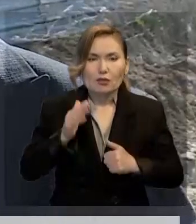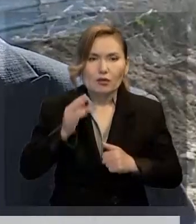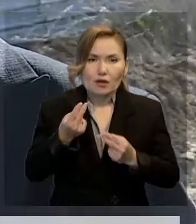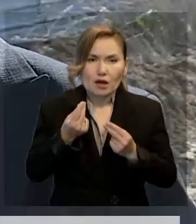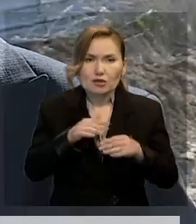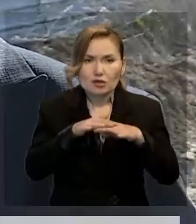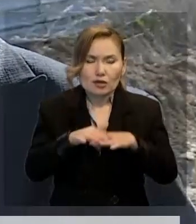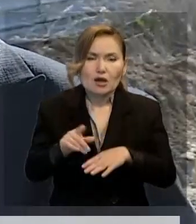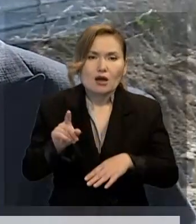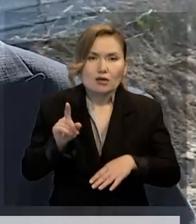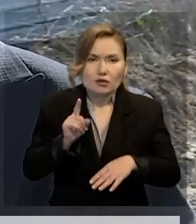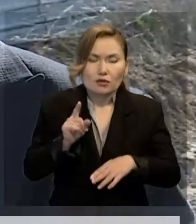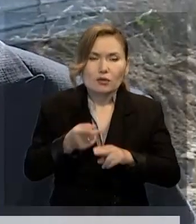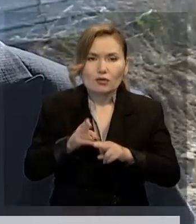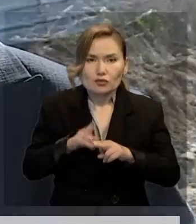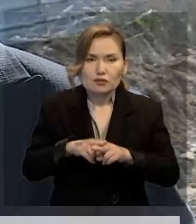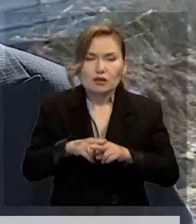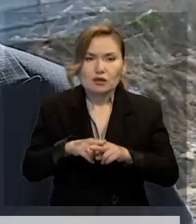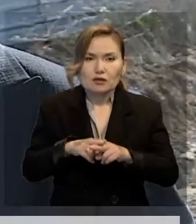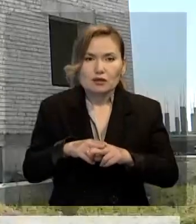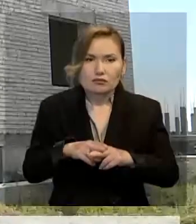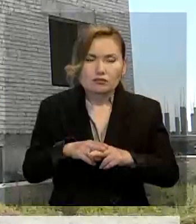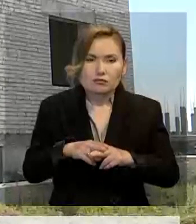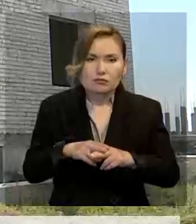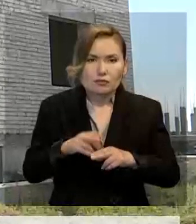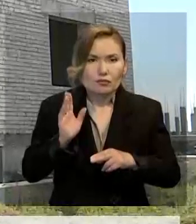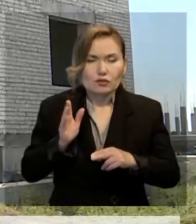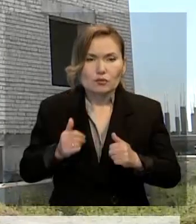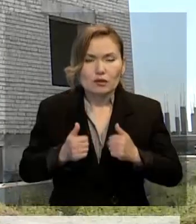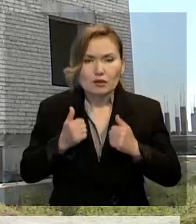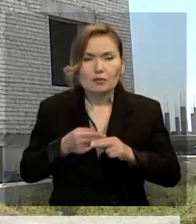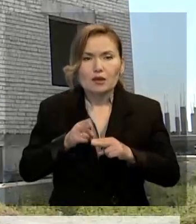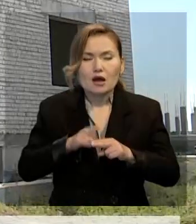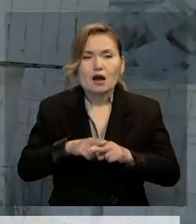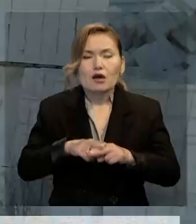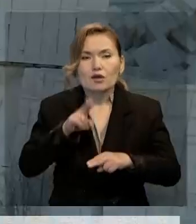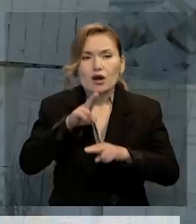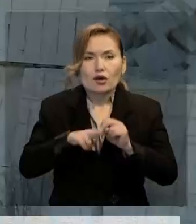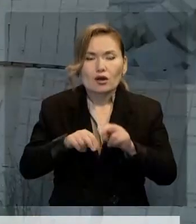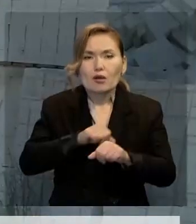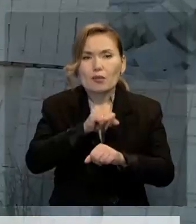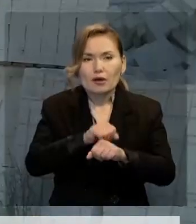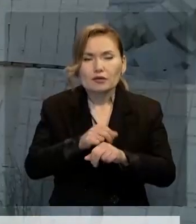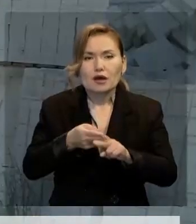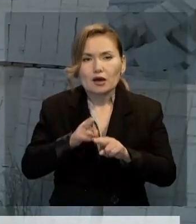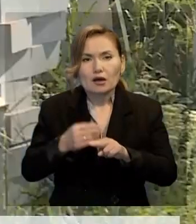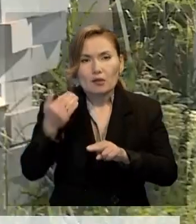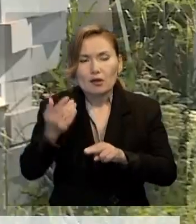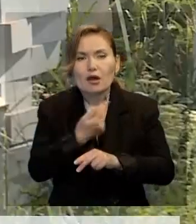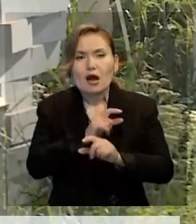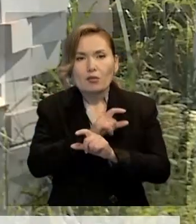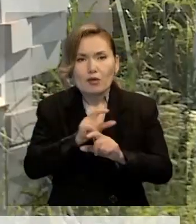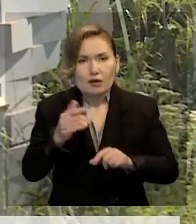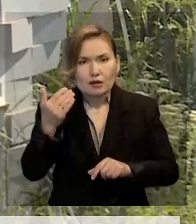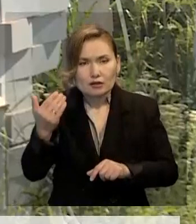бөлінуіне байланысты құрылысы жүргізілетін болады. Орта жолдан айнып қап құрылысы тоқтаған тағы бір нысан денсаулық